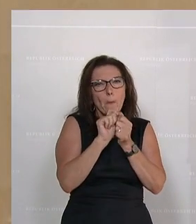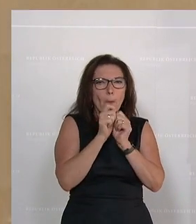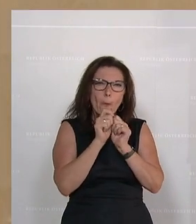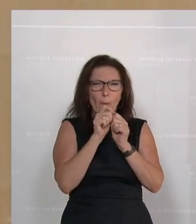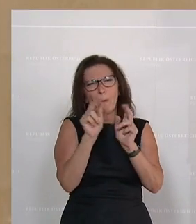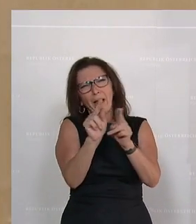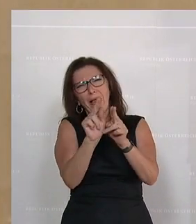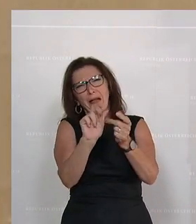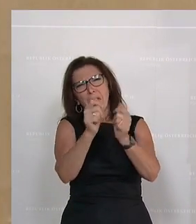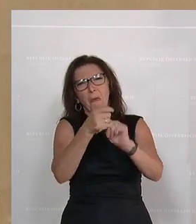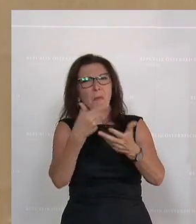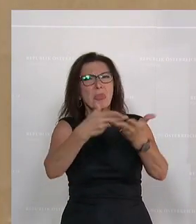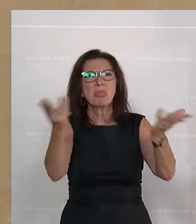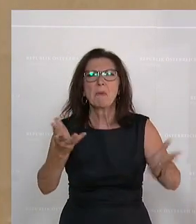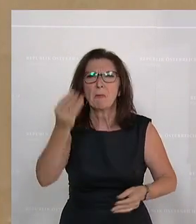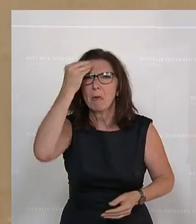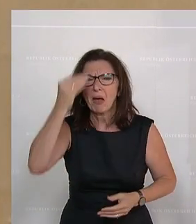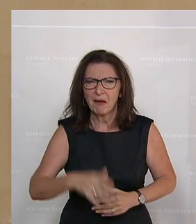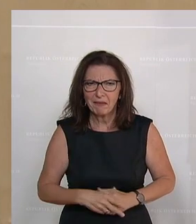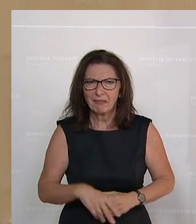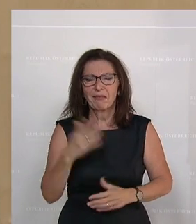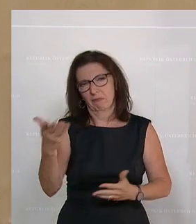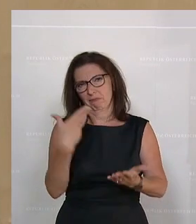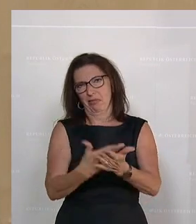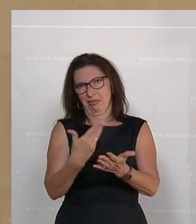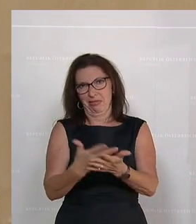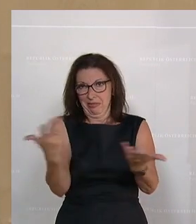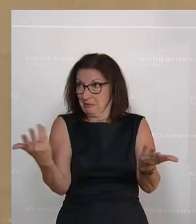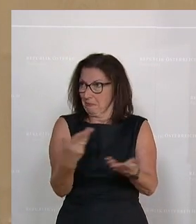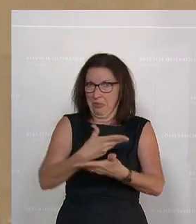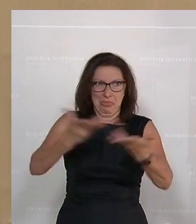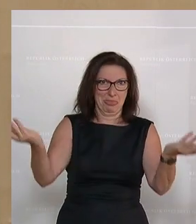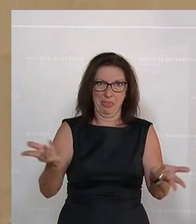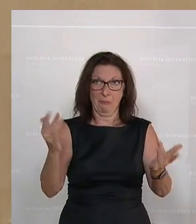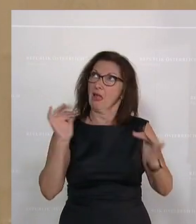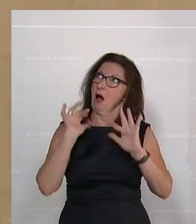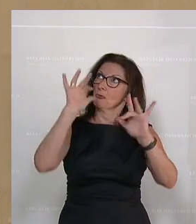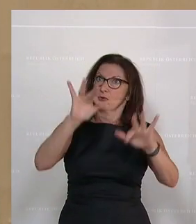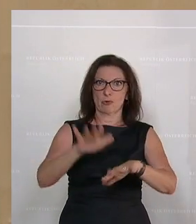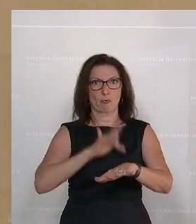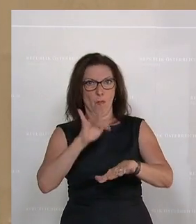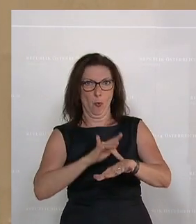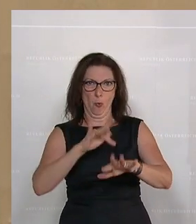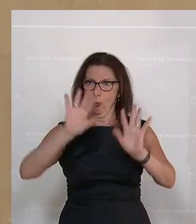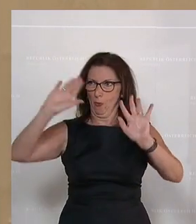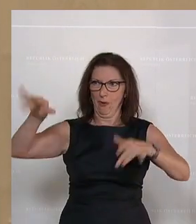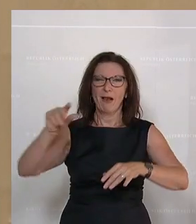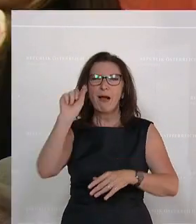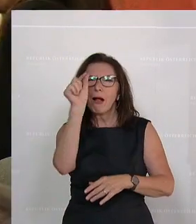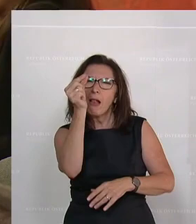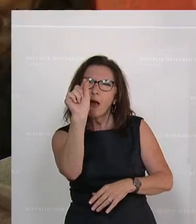klein dass kein mensch gewusst hat dass es die überhaupt gibt folglich hat auch niemand etwas davon gespürt das war nicht einmal der rede wert diese mikro